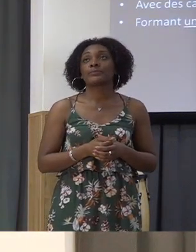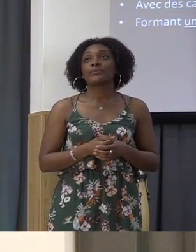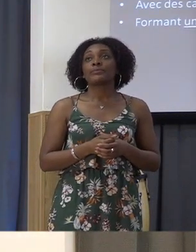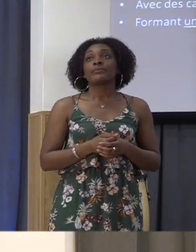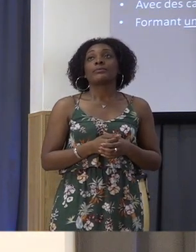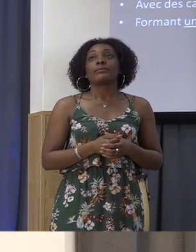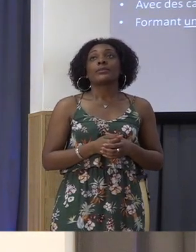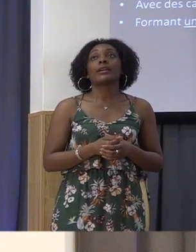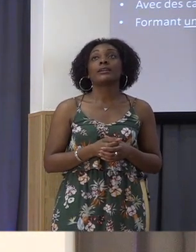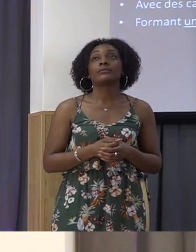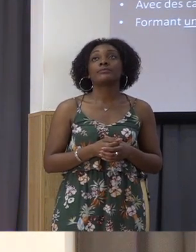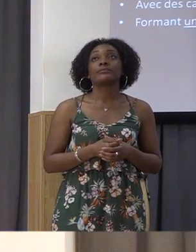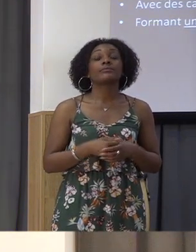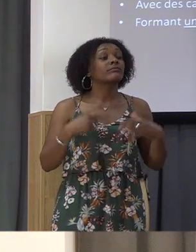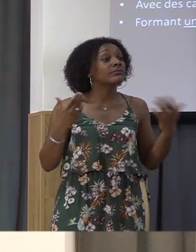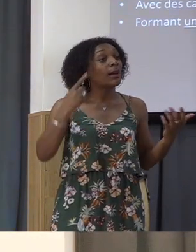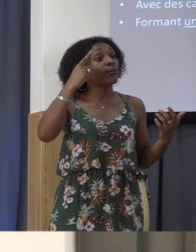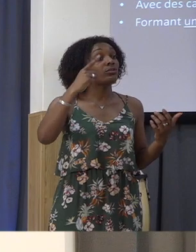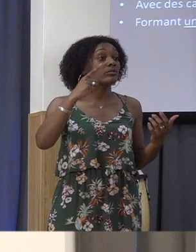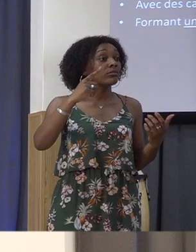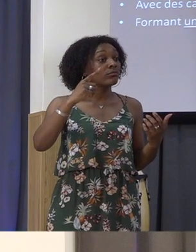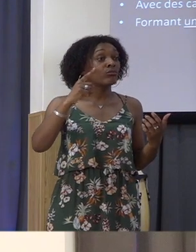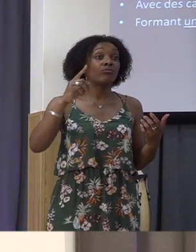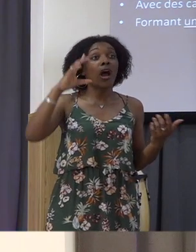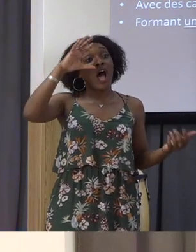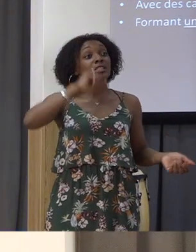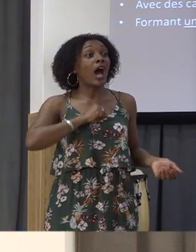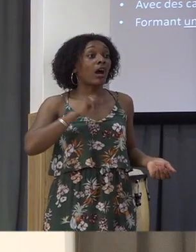n'est pas le fruit du hasard.